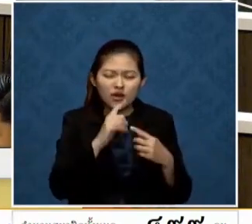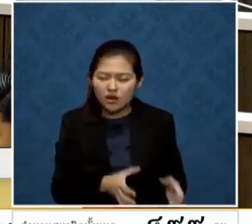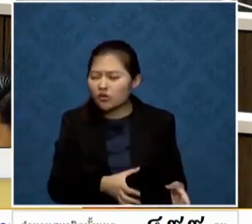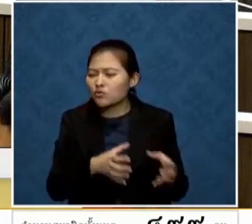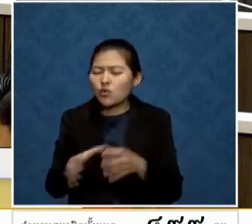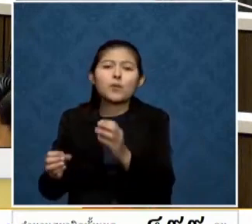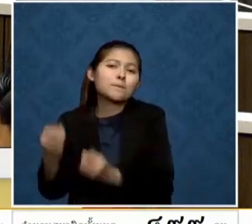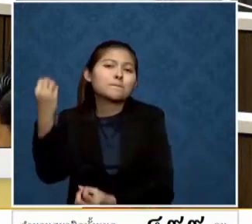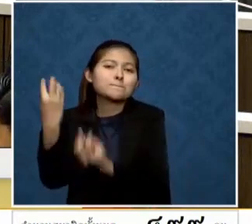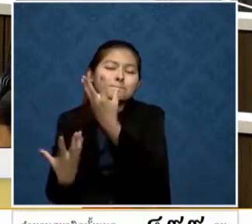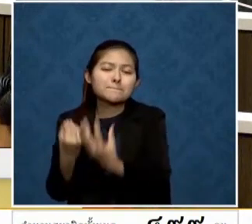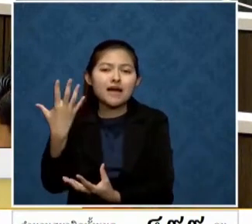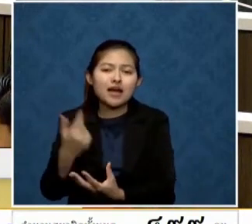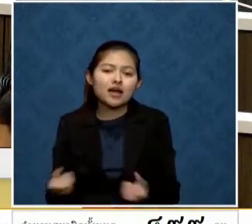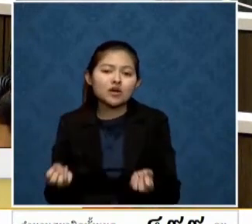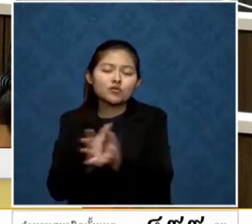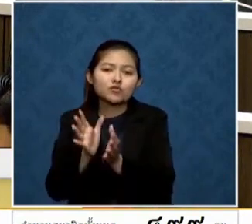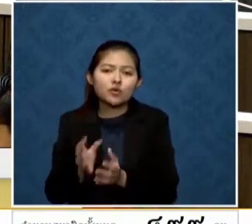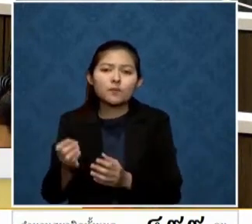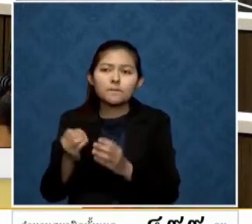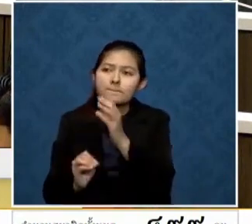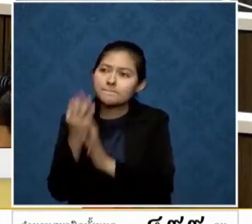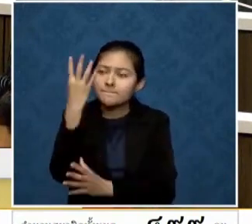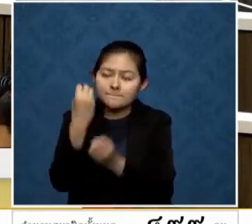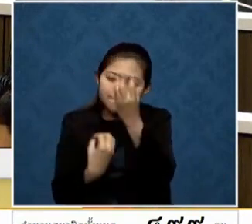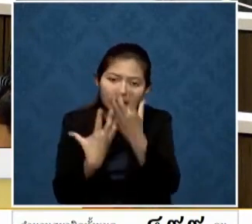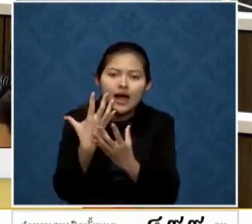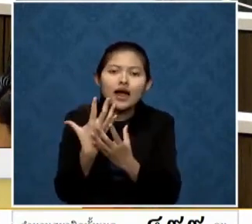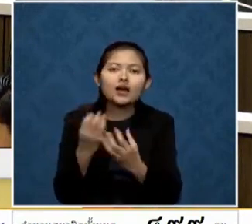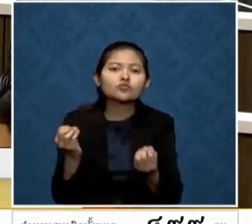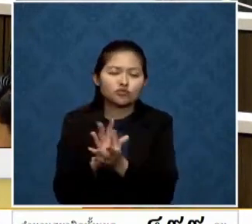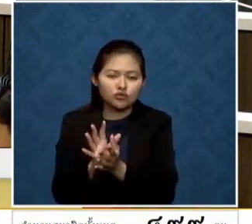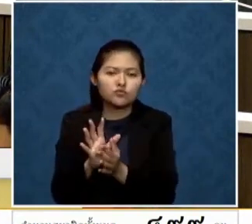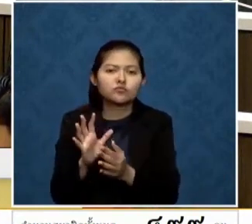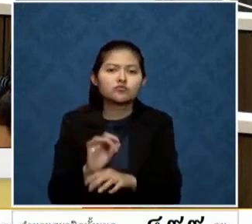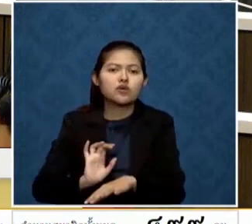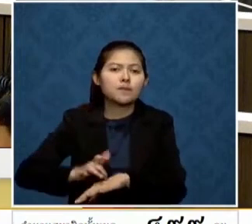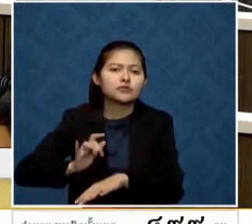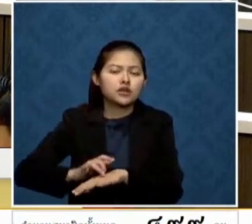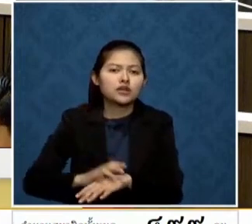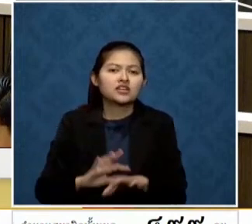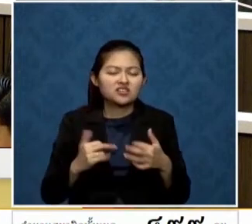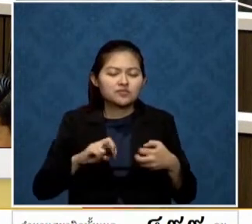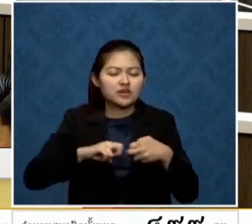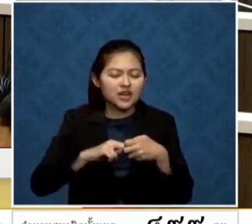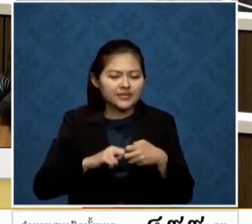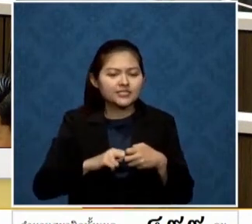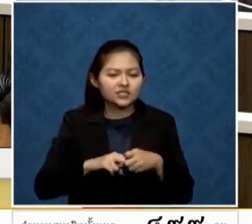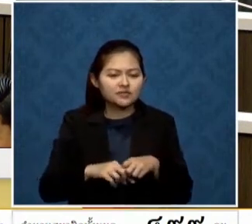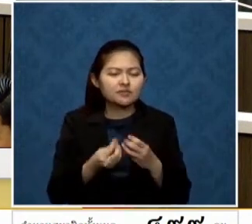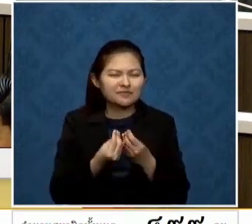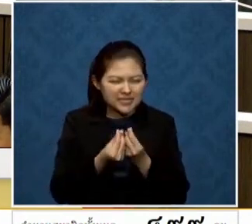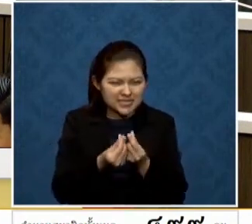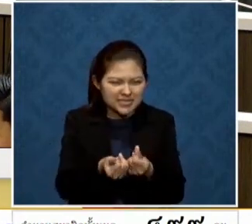แหล่งหนึ่งเนี่ยก็จะไปทำลายระบบนิเวศในป่านั้นอีกเช่นกันปัญหานี้ค่อนข้างจะ sensitiveแล้วต้องการเอ่อ